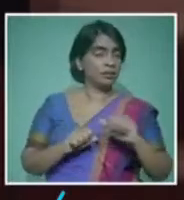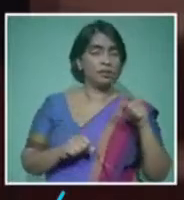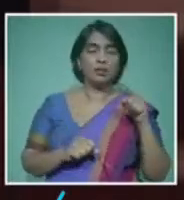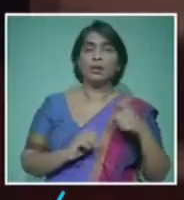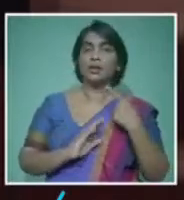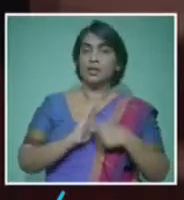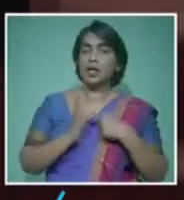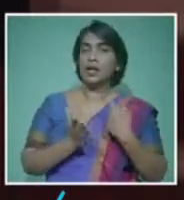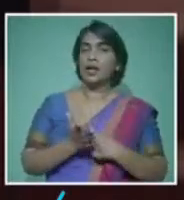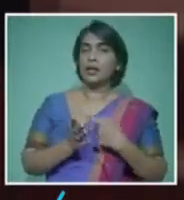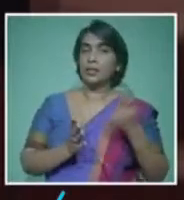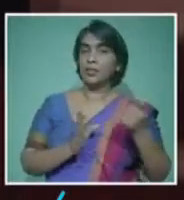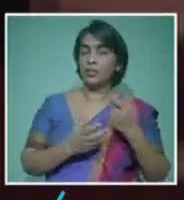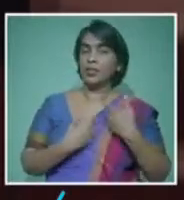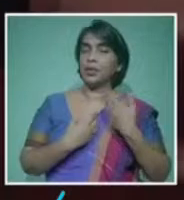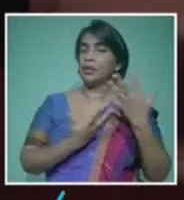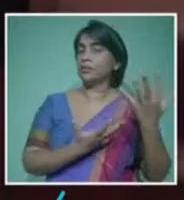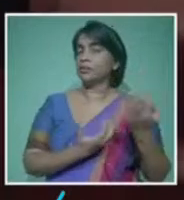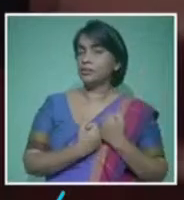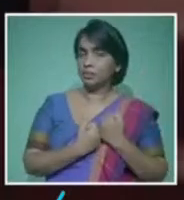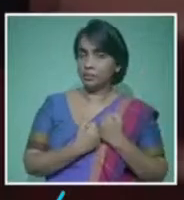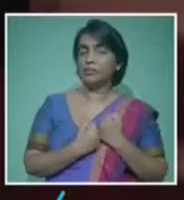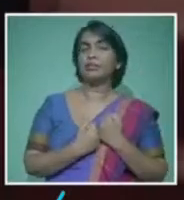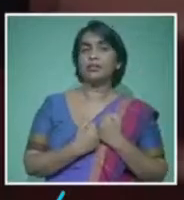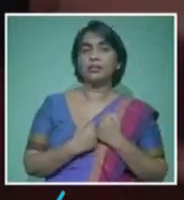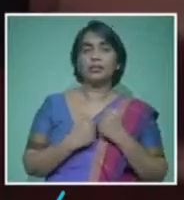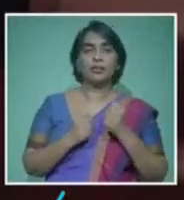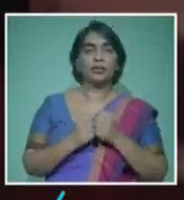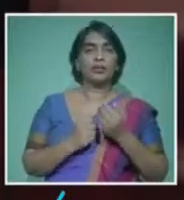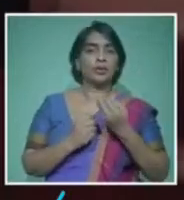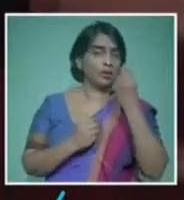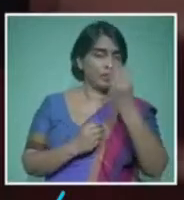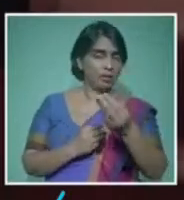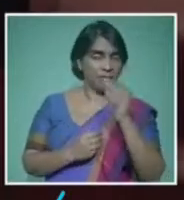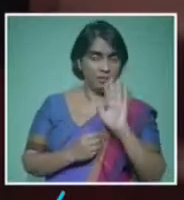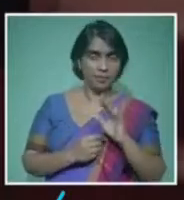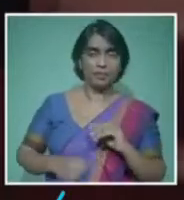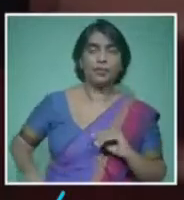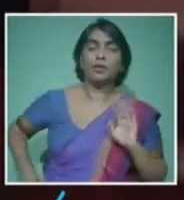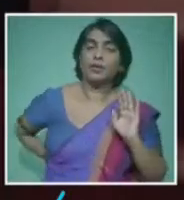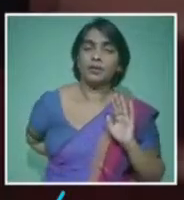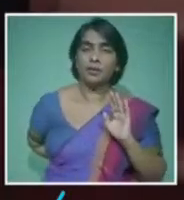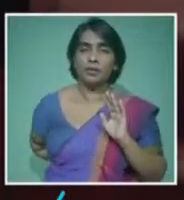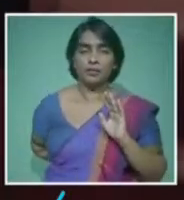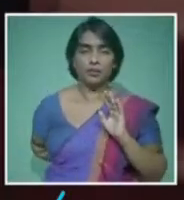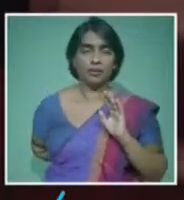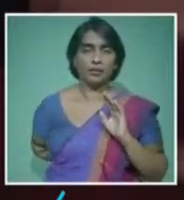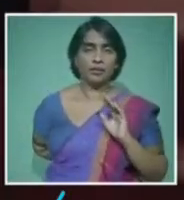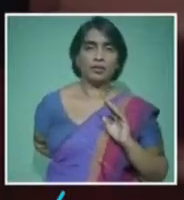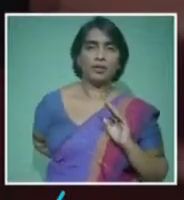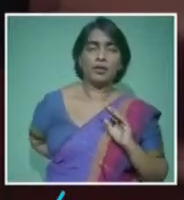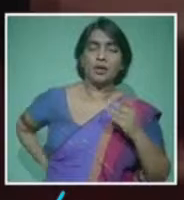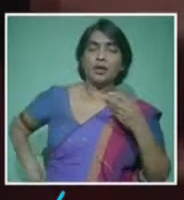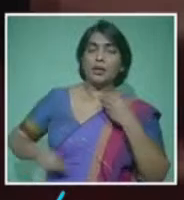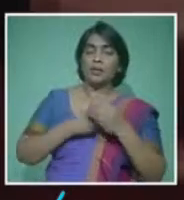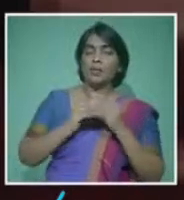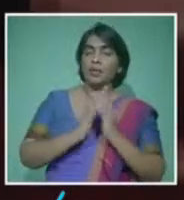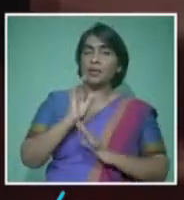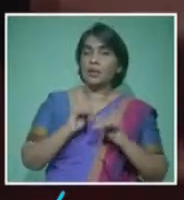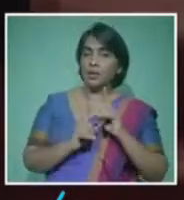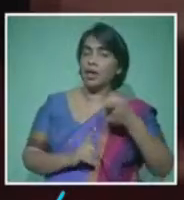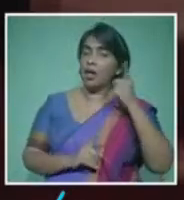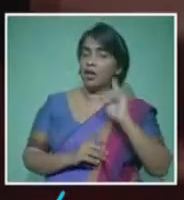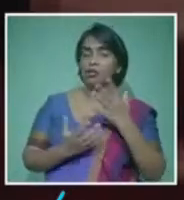ලංකා රේගුවෙන් මෙම කිරිපිටි නිදහස් කර ගැනීමට හැකියාව ලබා දී තිබුණි එසේ වුවද කර්මාන්ත අමාත්‍යාංශයෙන් ලබාගත්